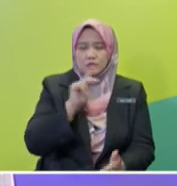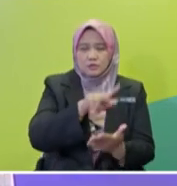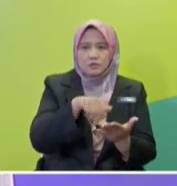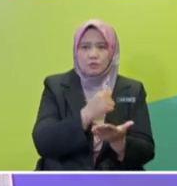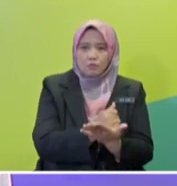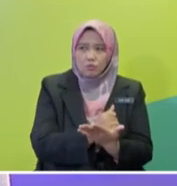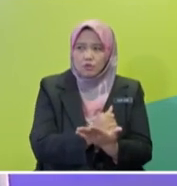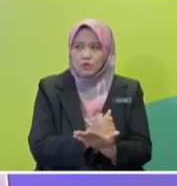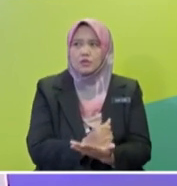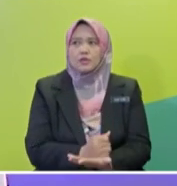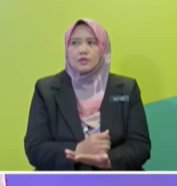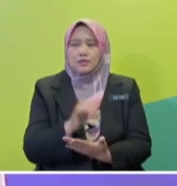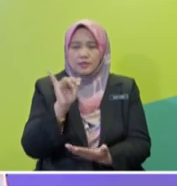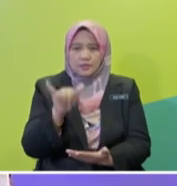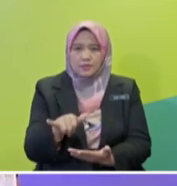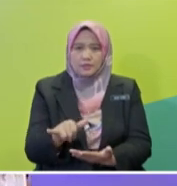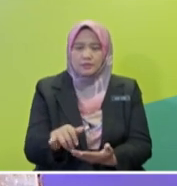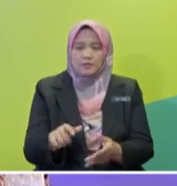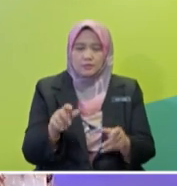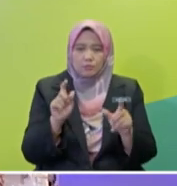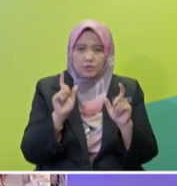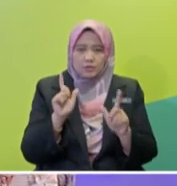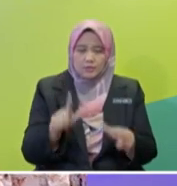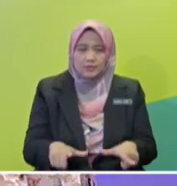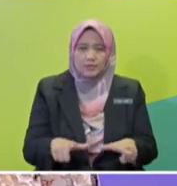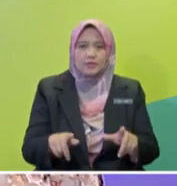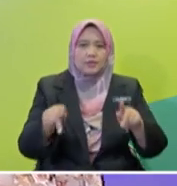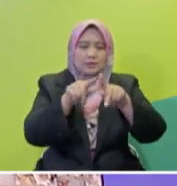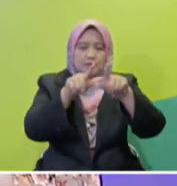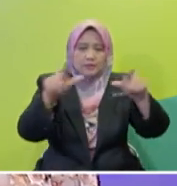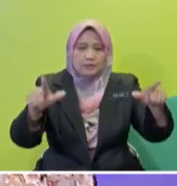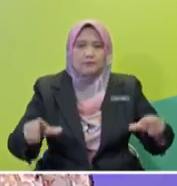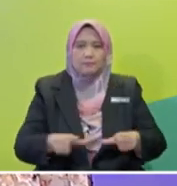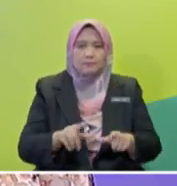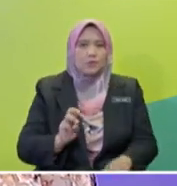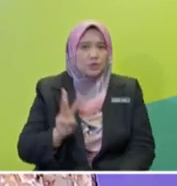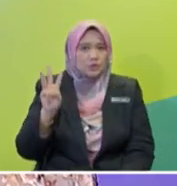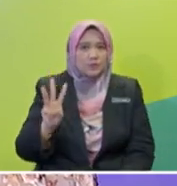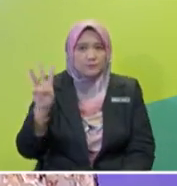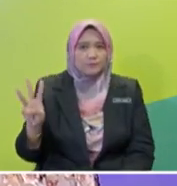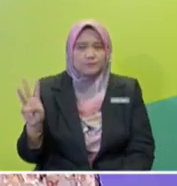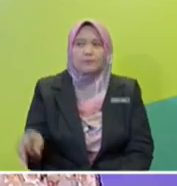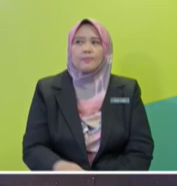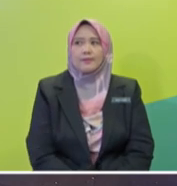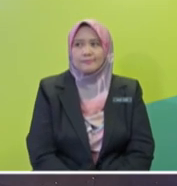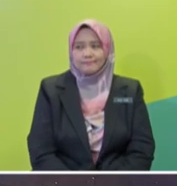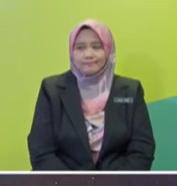sesawang Oke kita sudah selesai belajar akan